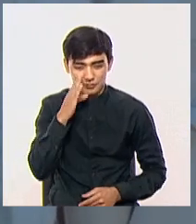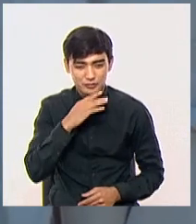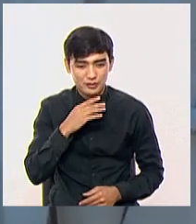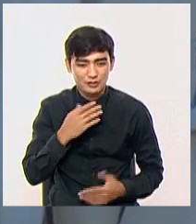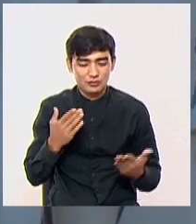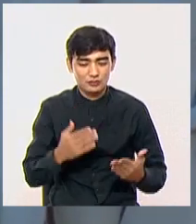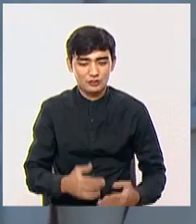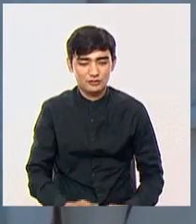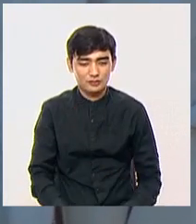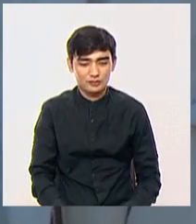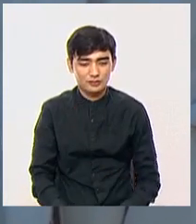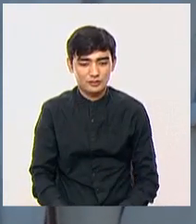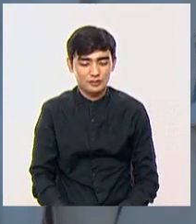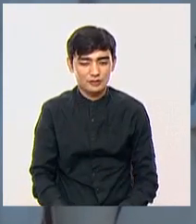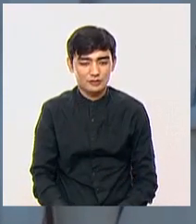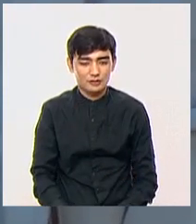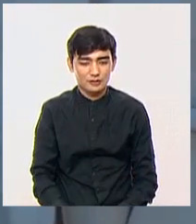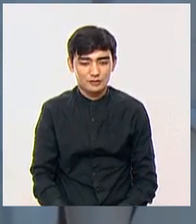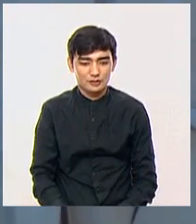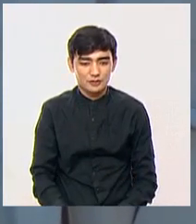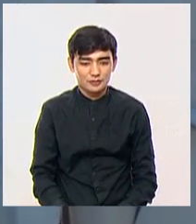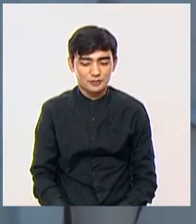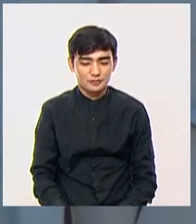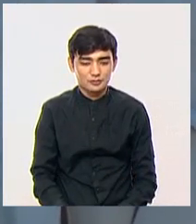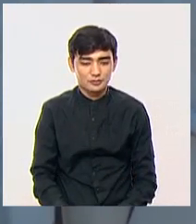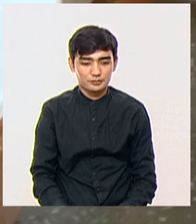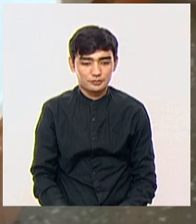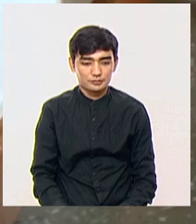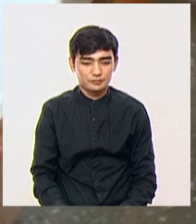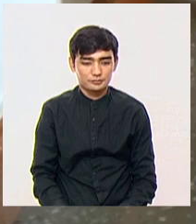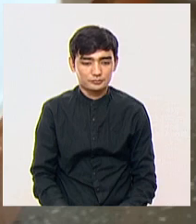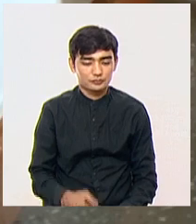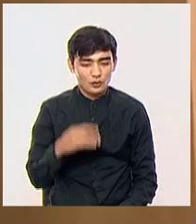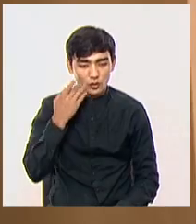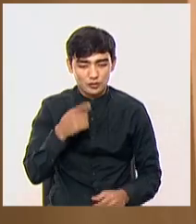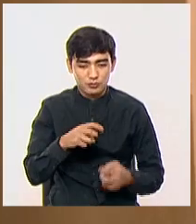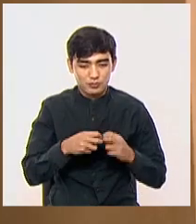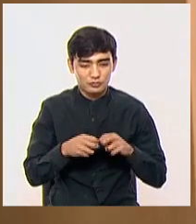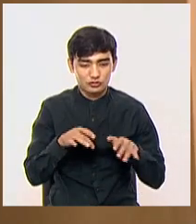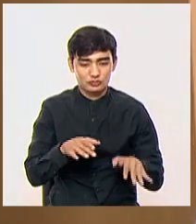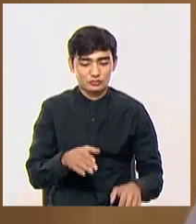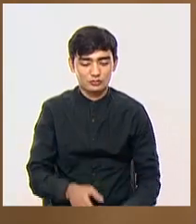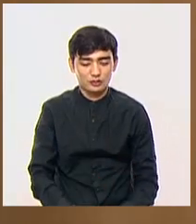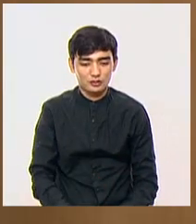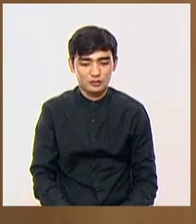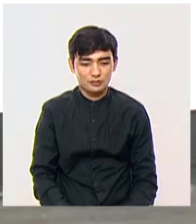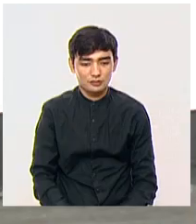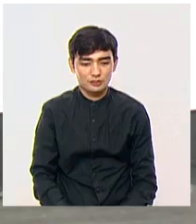ремонта 65 лет не было. Ну, это аварийная школа. И когда решат эту проблему?